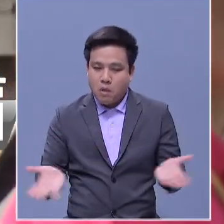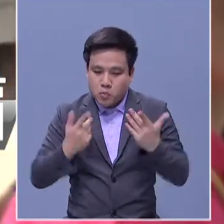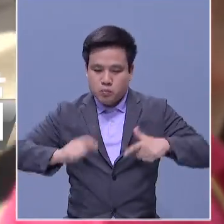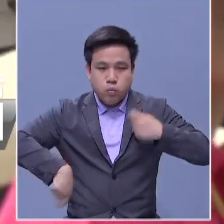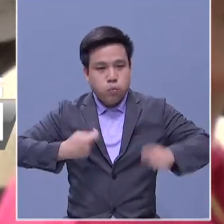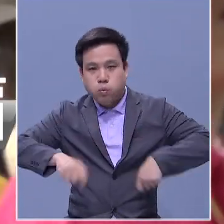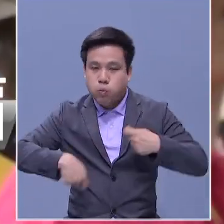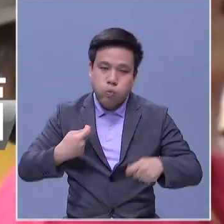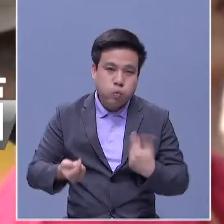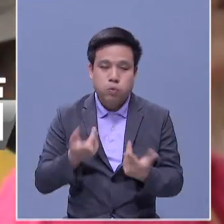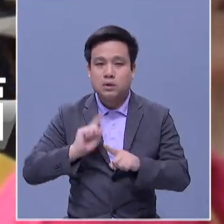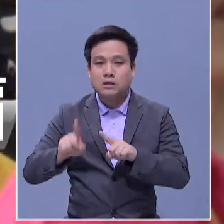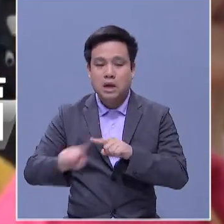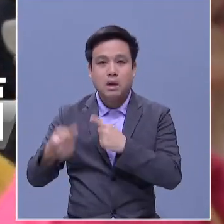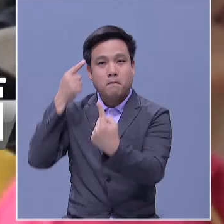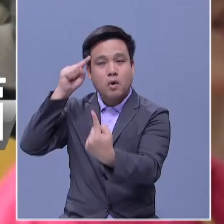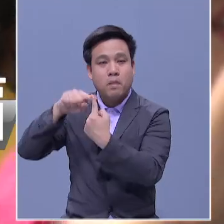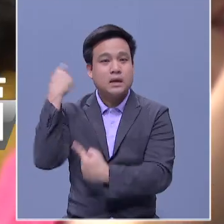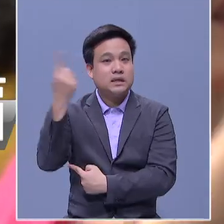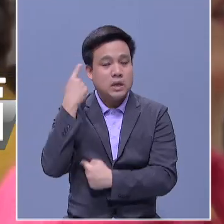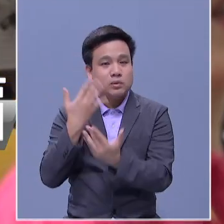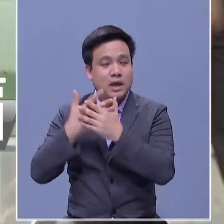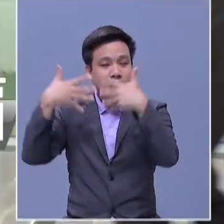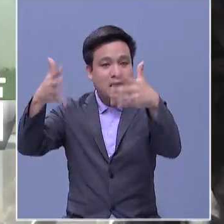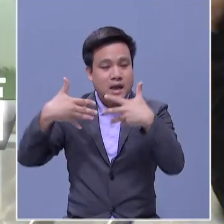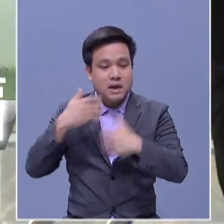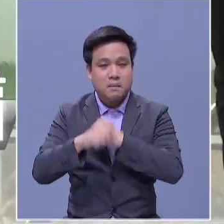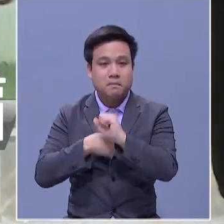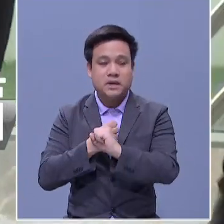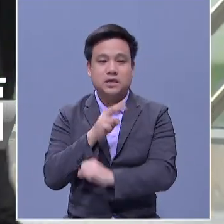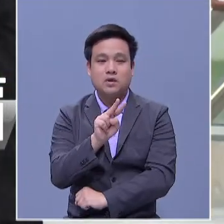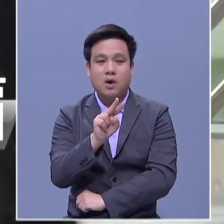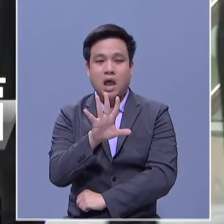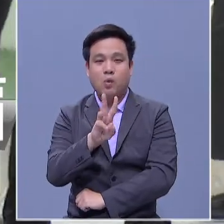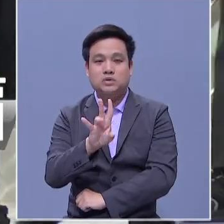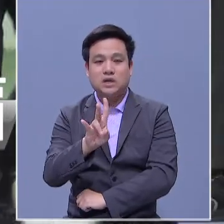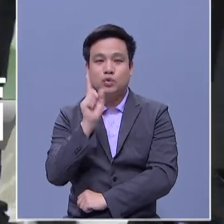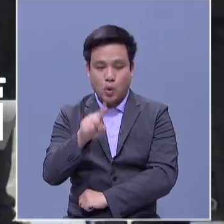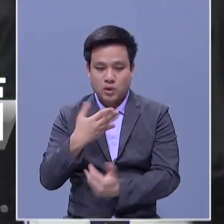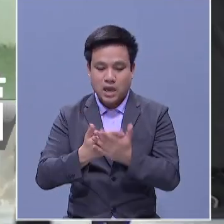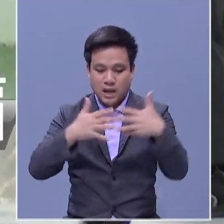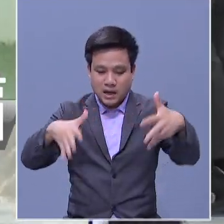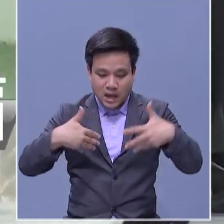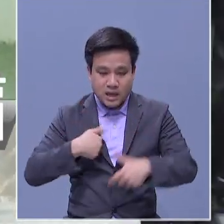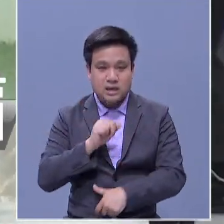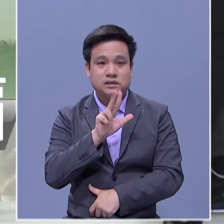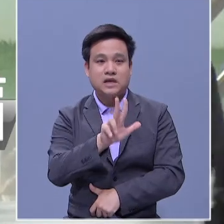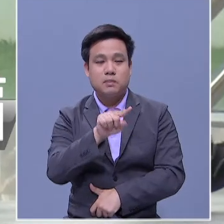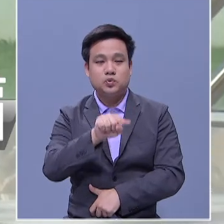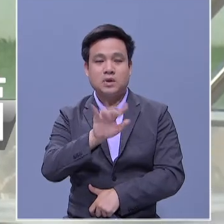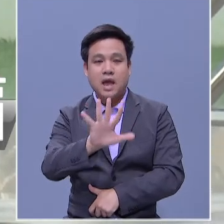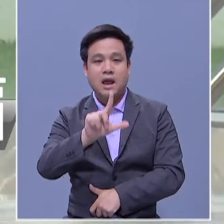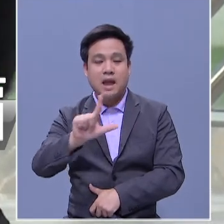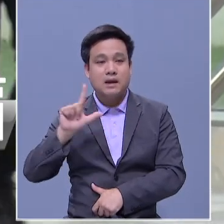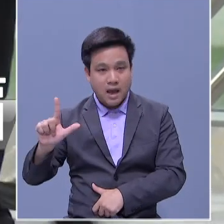การท่องเที่ยวให้ได้นะคะในปี2567เนี่ย 3.5 ล้านล้านบาทค่ะจากเดิมประมาณ3ล้านล้านบาท